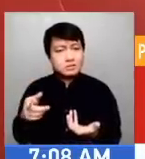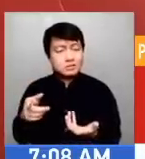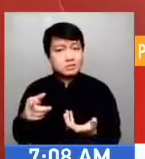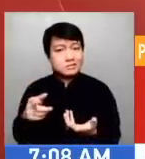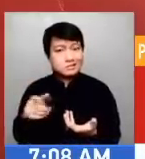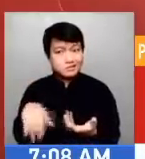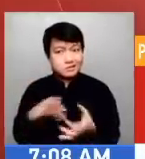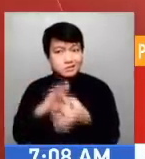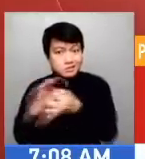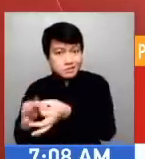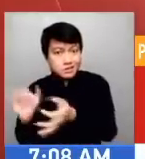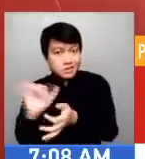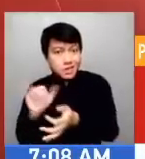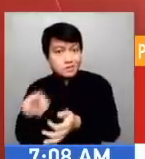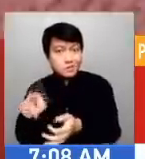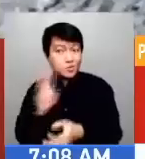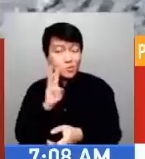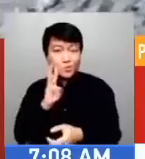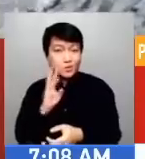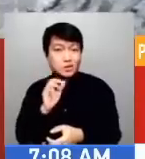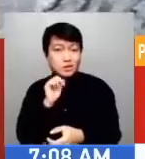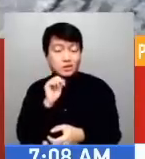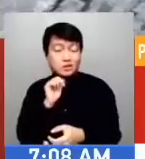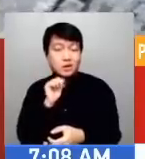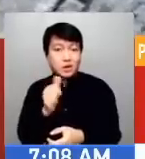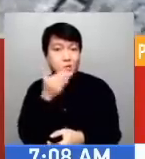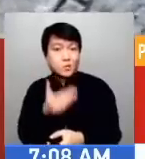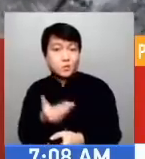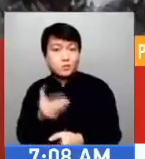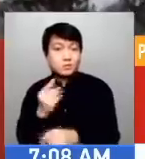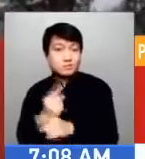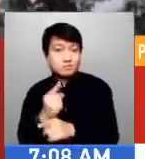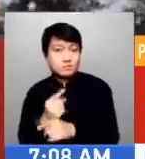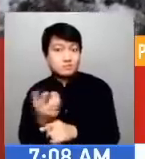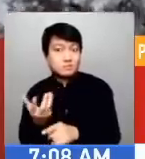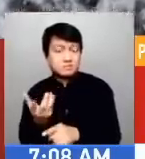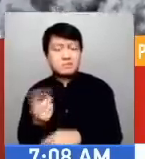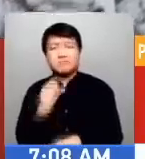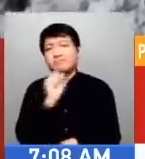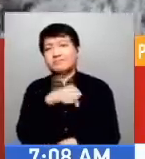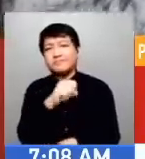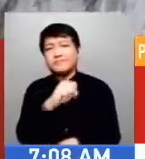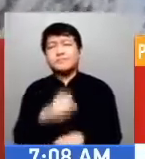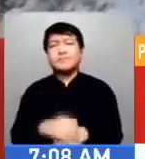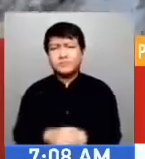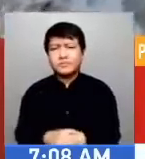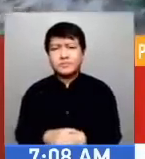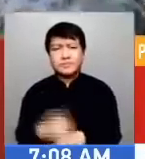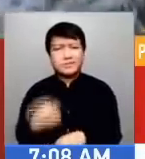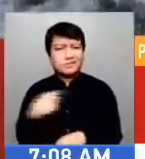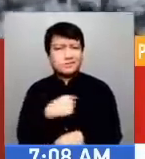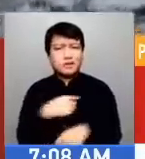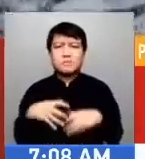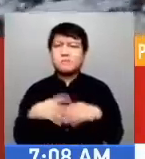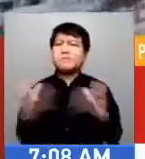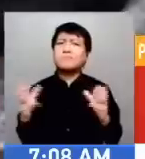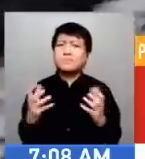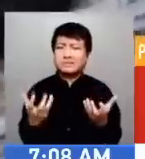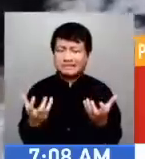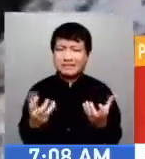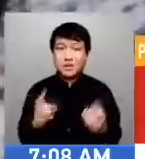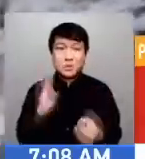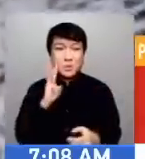quality test? Opo, kami po yata yung sobra yung pagkakabagsak sa water quality test.